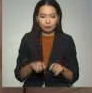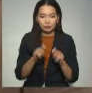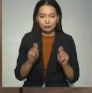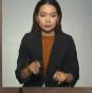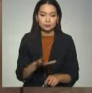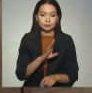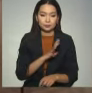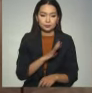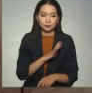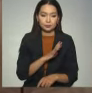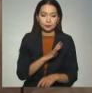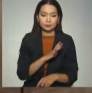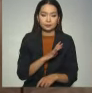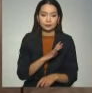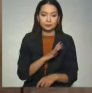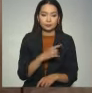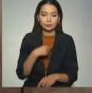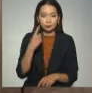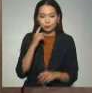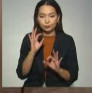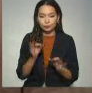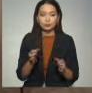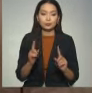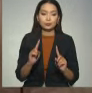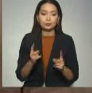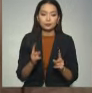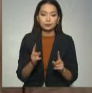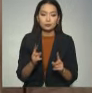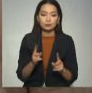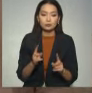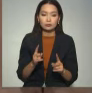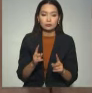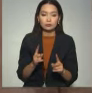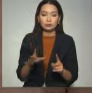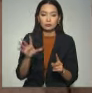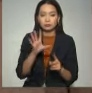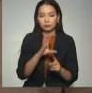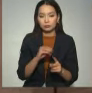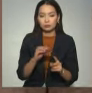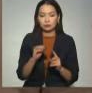алғанбыз кезінде, ол өте тиімді деп ойлаймын. Өйткені графигі де өте ыңғайлы.